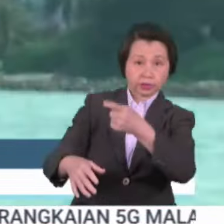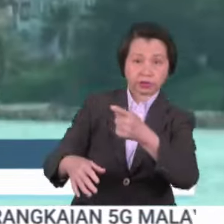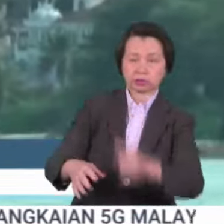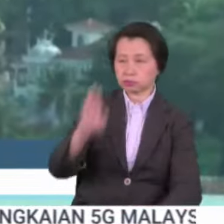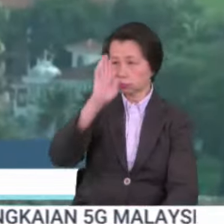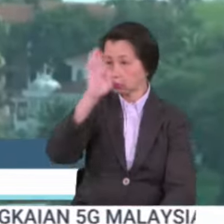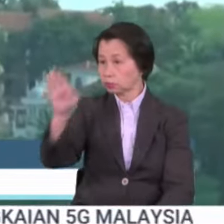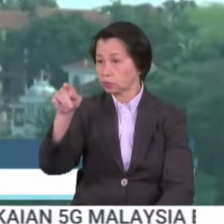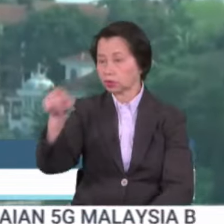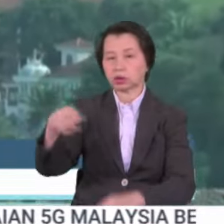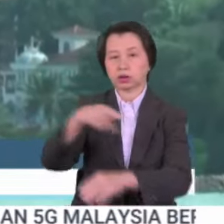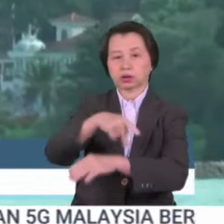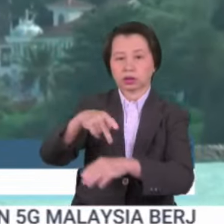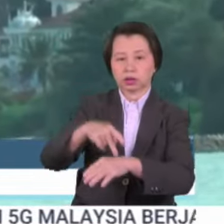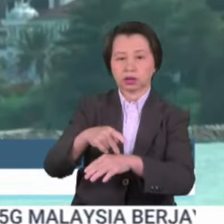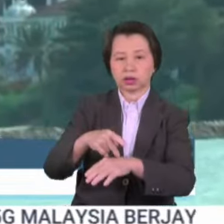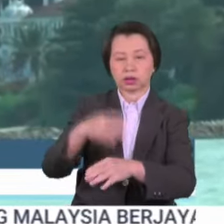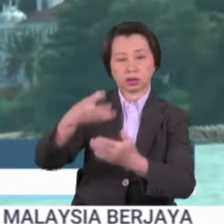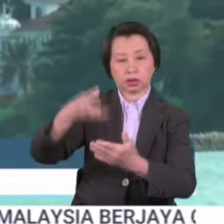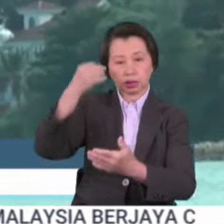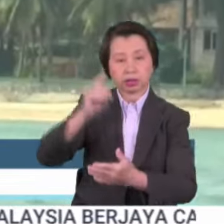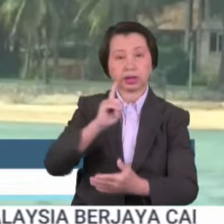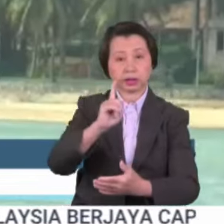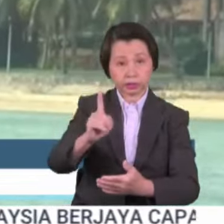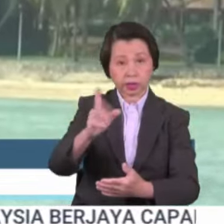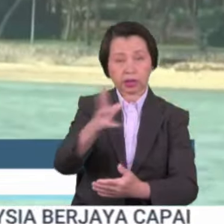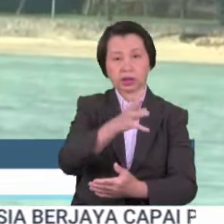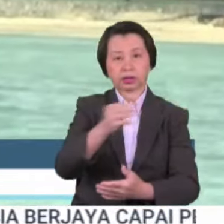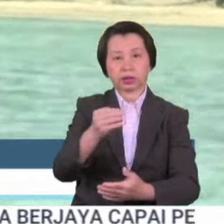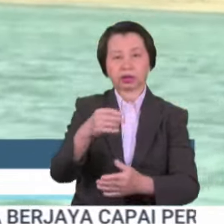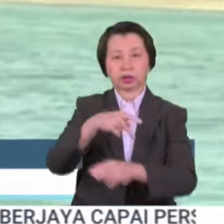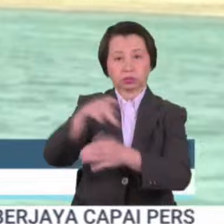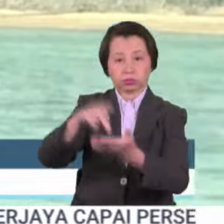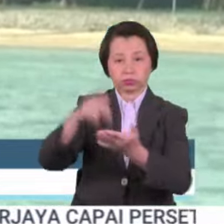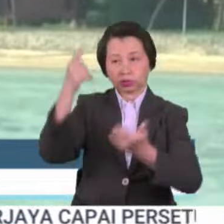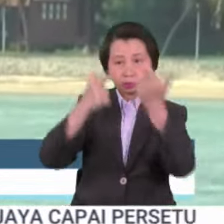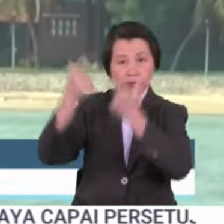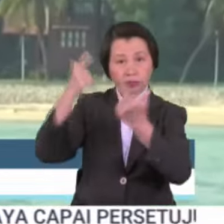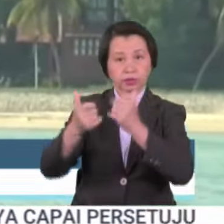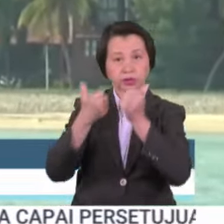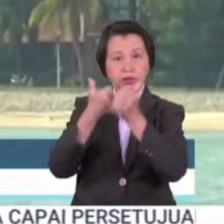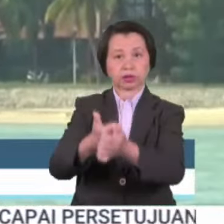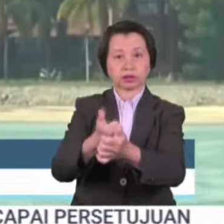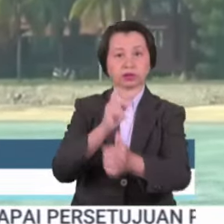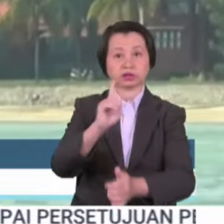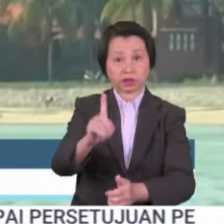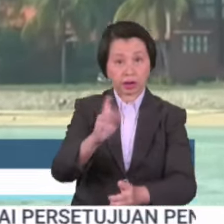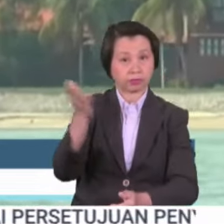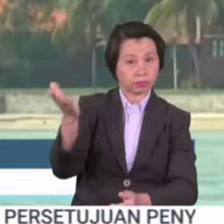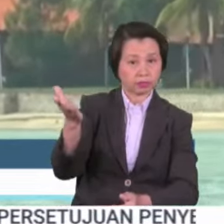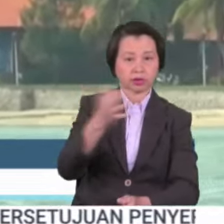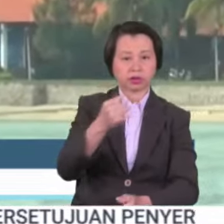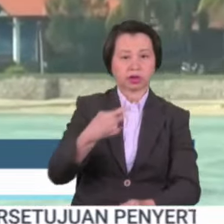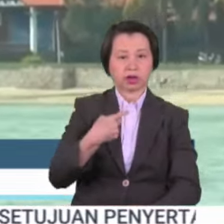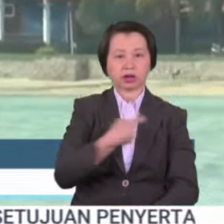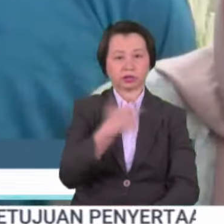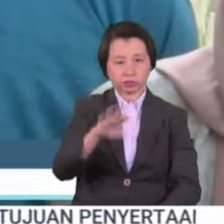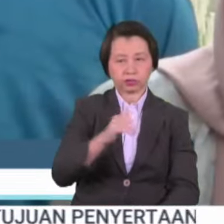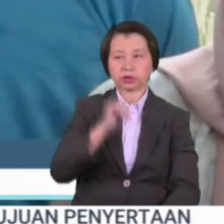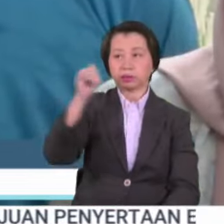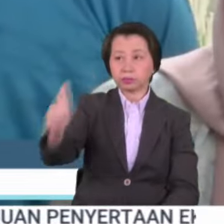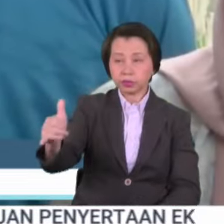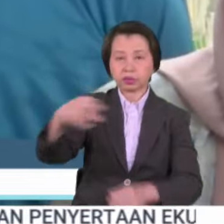kepada pusat tamadun Islam dan juga pusat pelancongan patuh syariah. Dan saya telah pergi sendiri ke Pulau